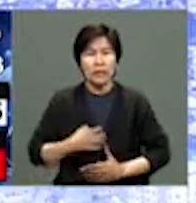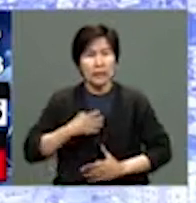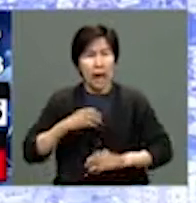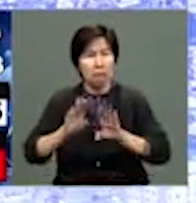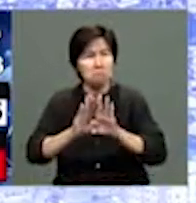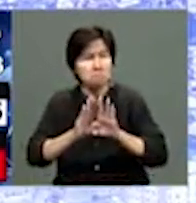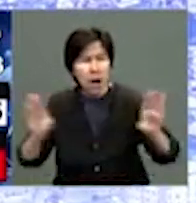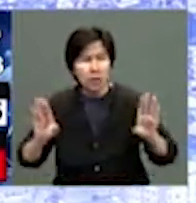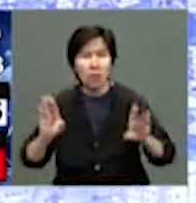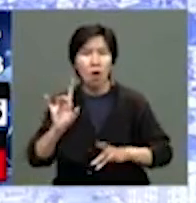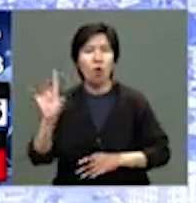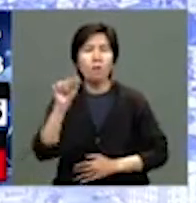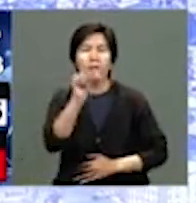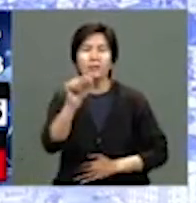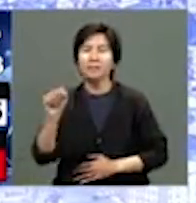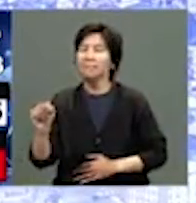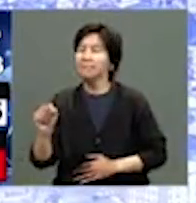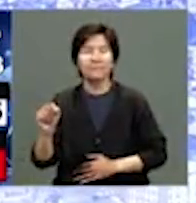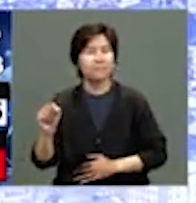แต่ถ้าท่านอยากจะมีกิจการกิจกรรมต่างๆเหมือนกับที่เราเคยมีในก่อนที่จะมีโควิชเราจะต้องการทุกอย่างนั้นยังไม่ได้เพราะว่าชีวิตวิถีใหม่หรือNew Normal